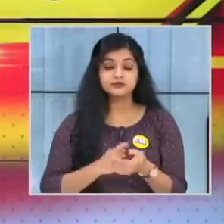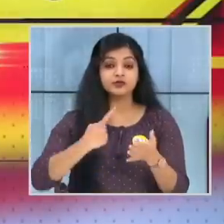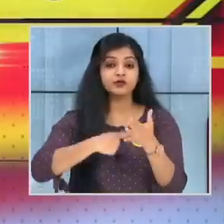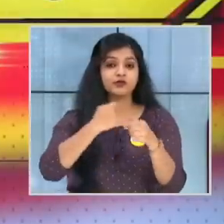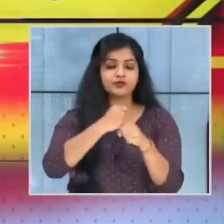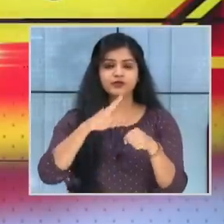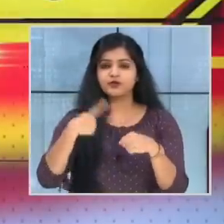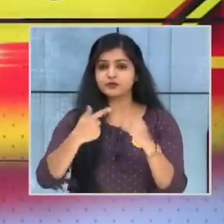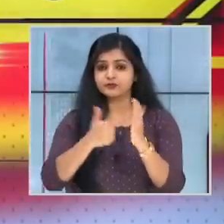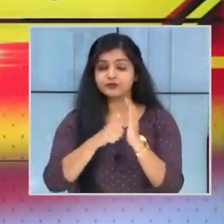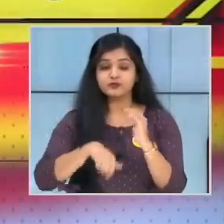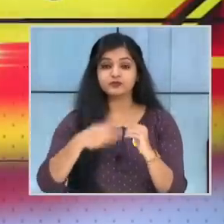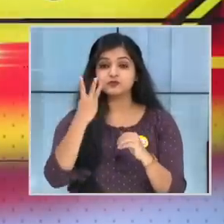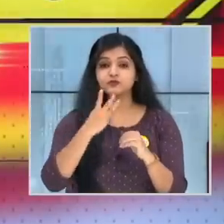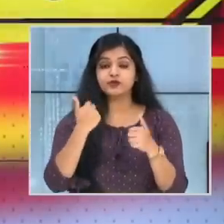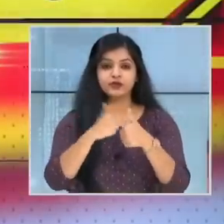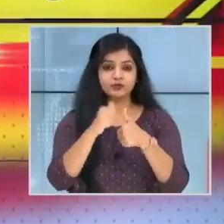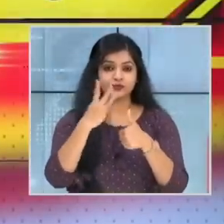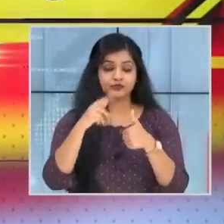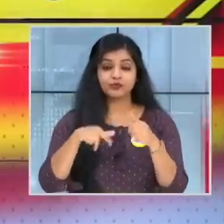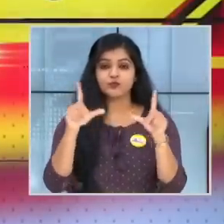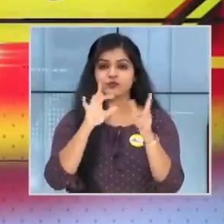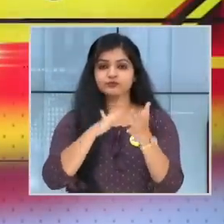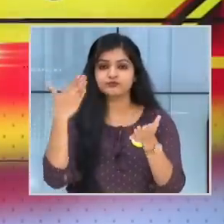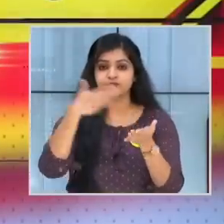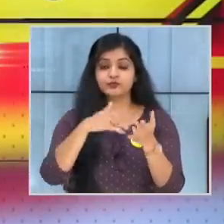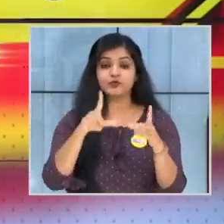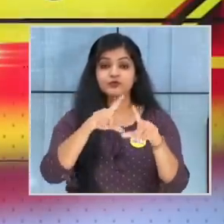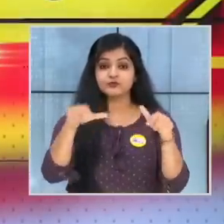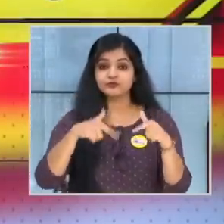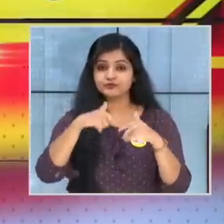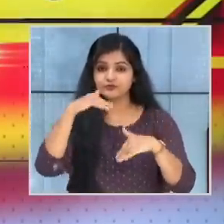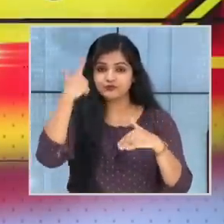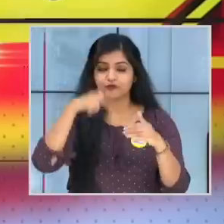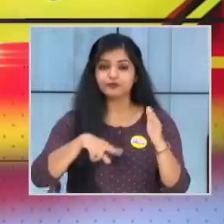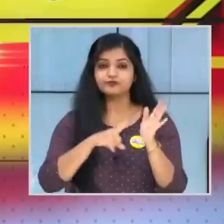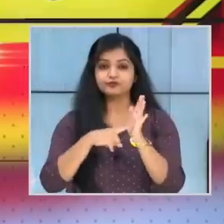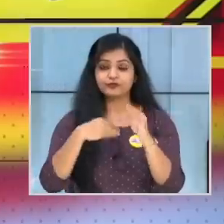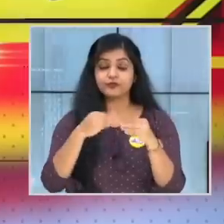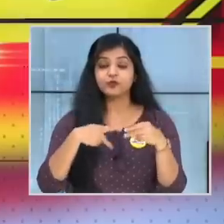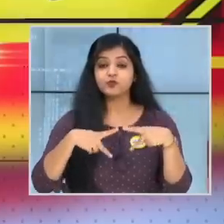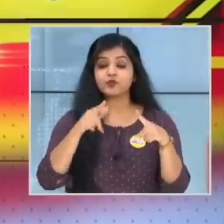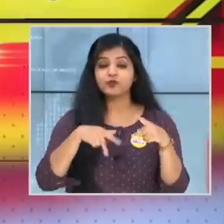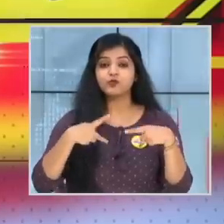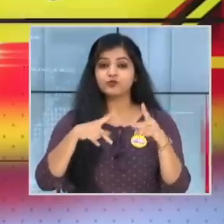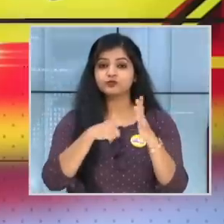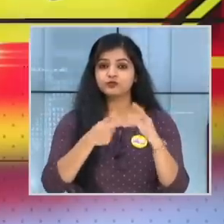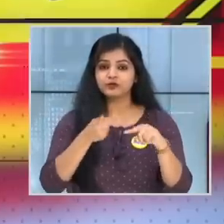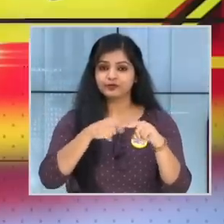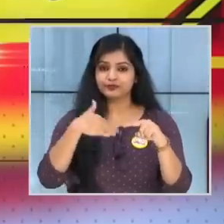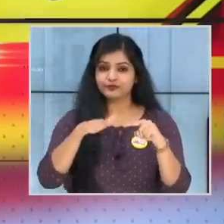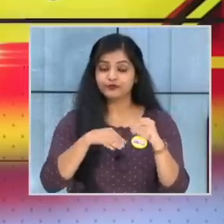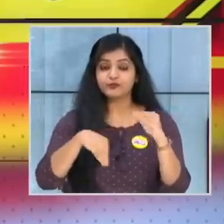രാഹുൽ ഗാന്ധി അടുത്ത മാസം 3 വയനാട്ടിലെത്തും. ലോക്സഭാ തെരഞ്ഞെടുപ്പിന് പത്രിക സമർപ്പിക്കും. വയനാട്ടിൽ റോഡ് ഷോയും സംഘടിപ്പിക്കും. രാധാകൃഷ്ണൻ ഡൽഹിയിൽ നിന്ന്